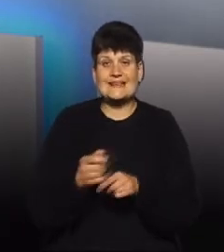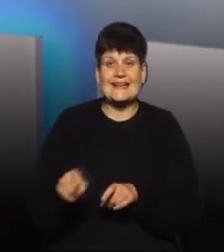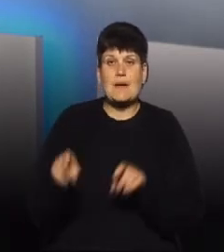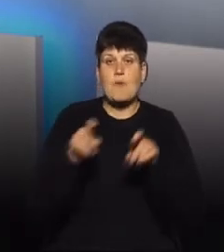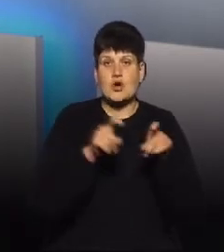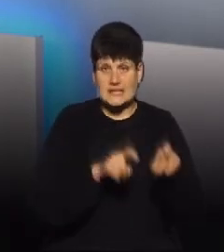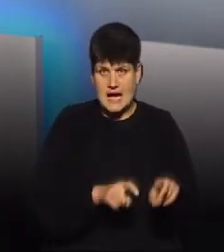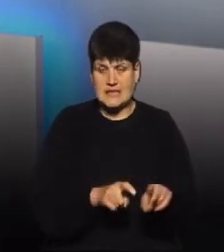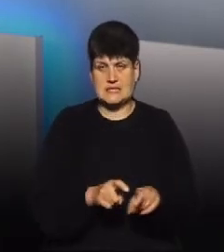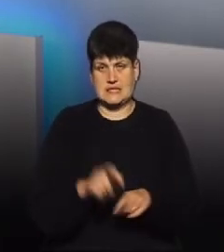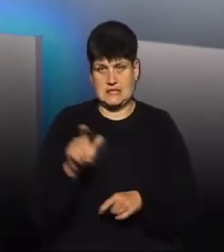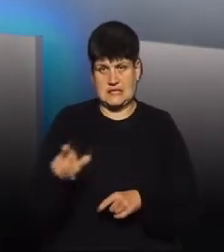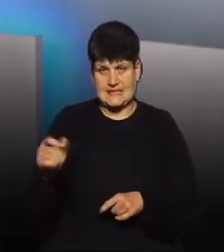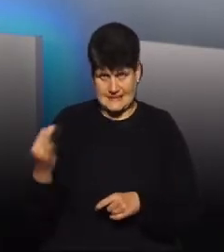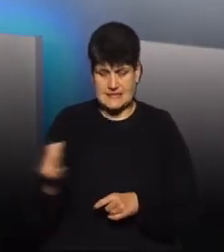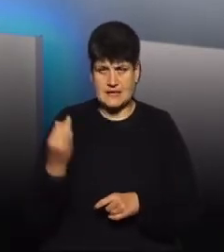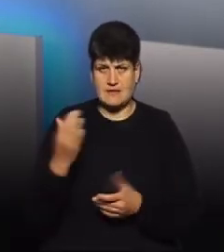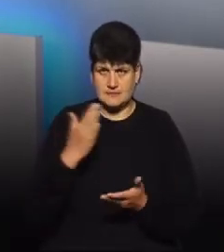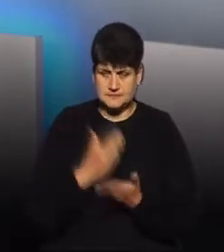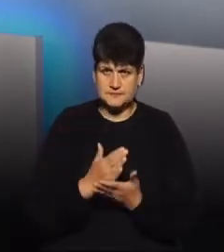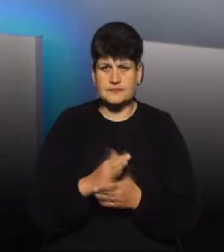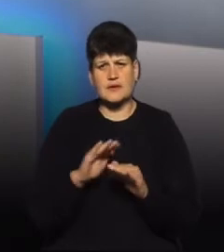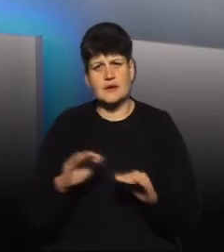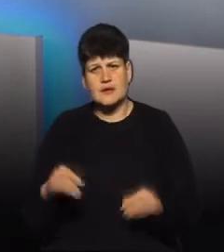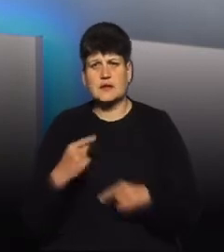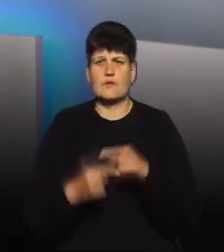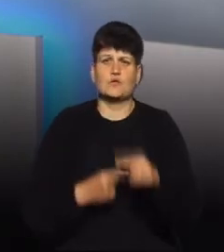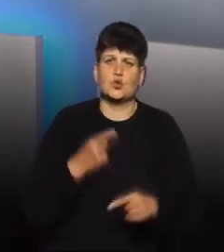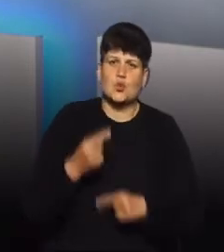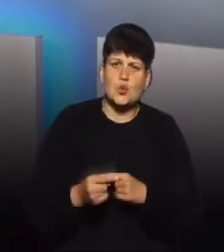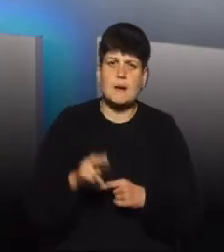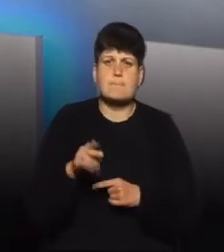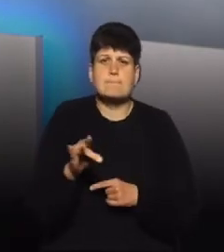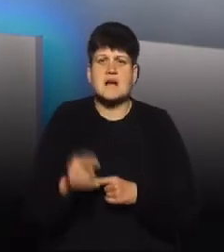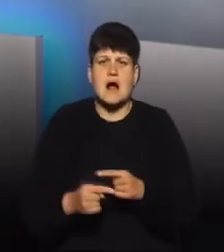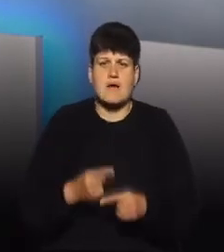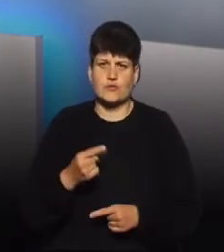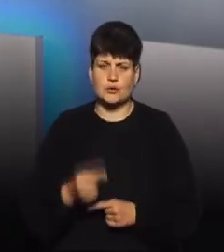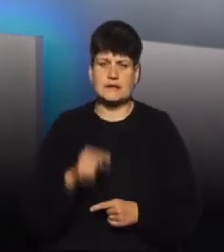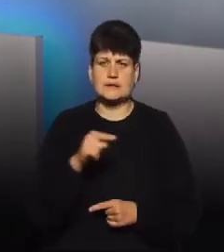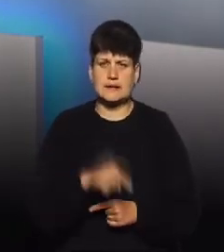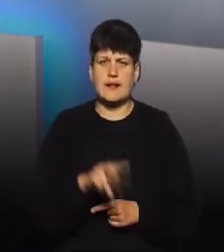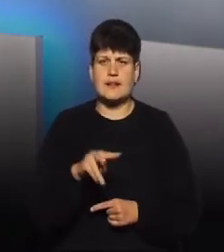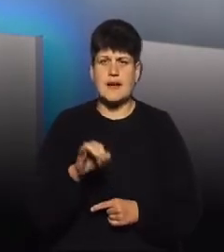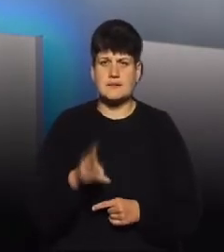ваші нащадки, так, там вже діти, внуки і правнуки лемків, тих лемків, які застали ці події.